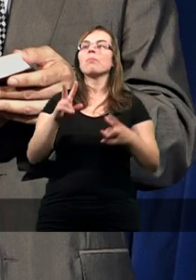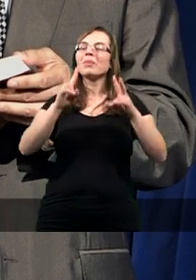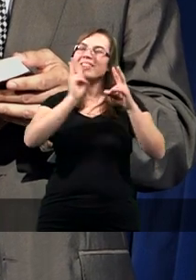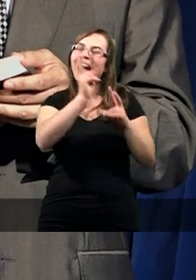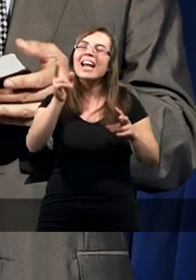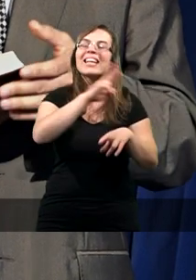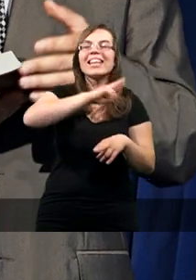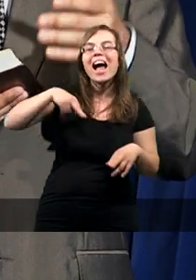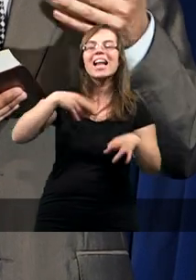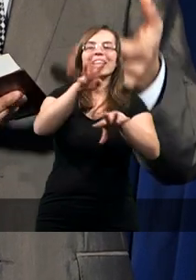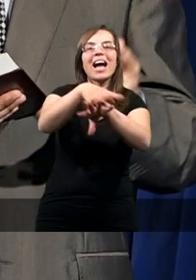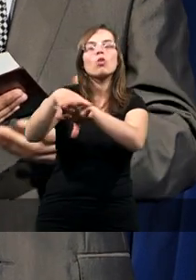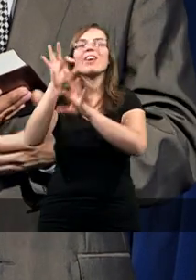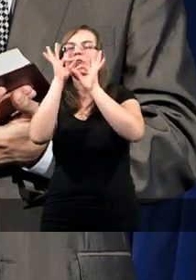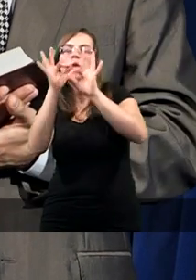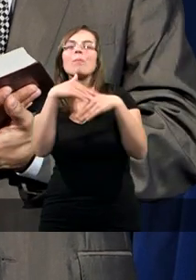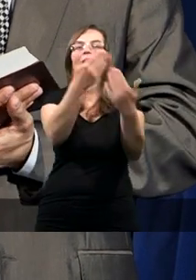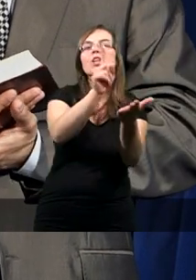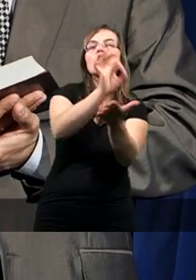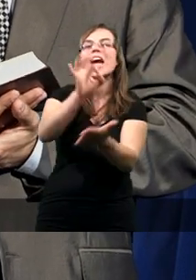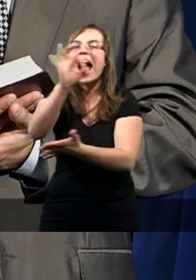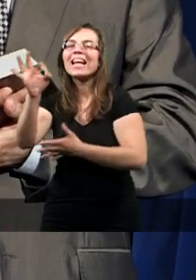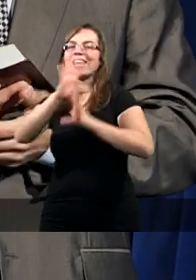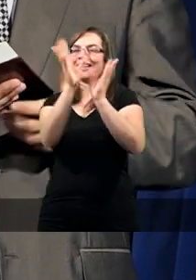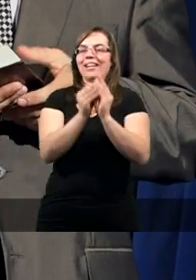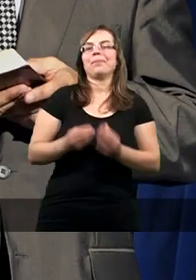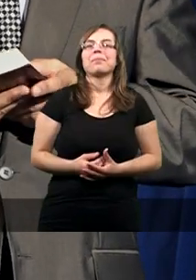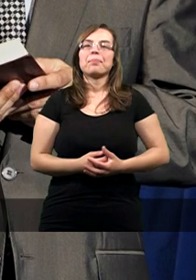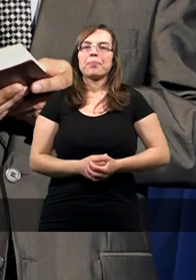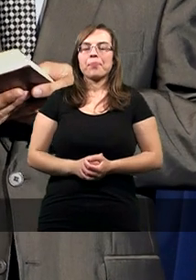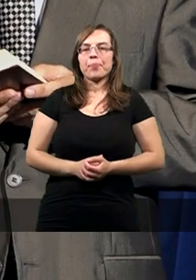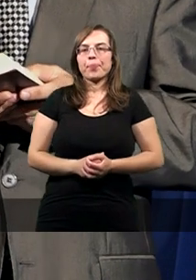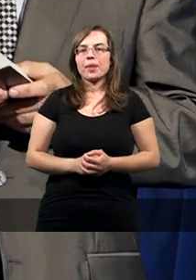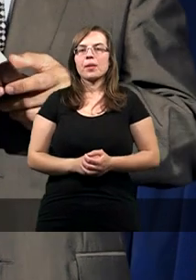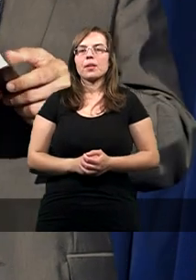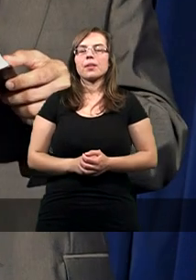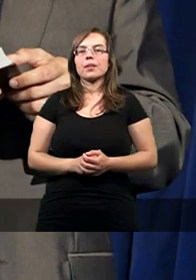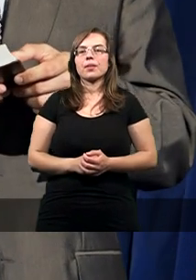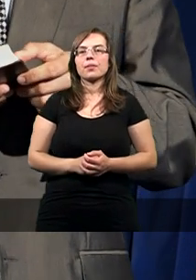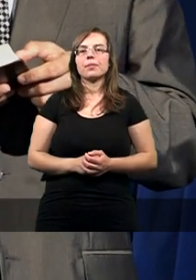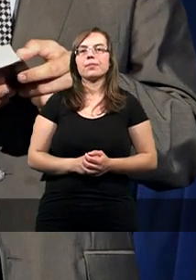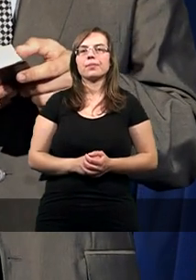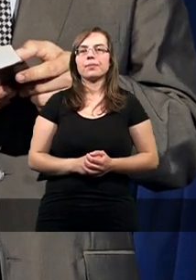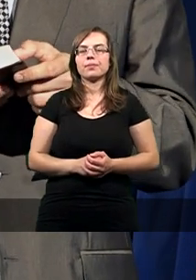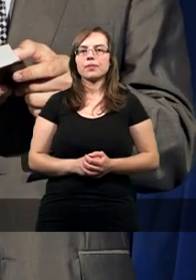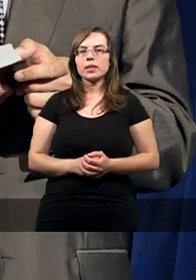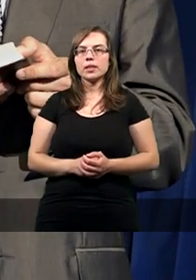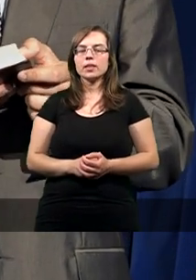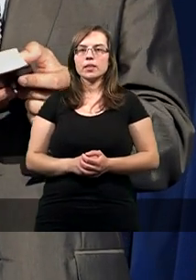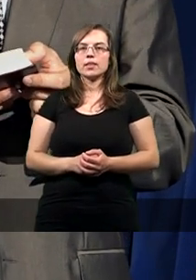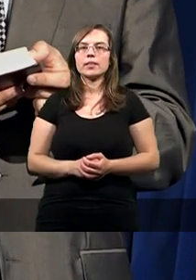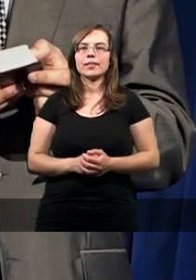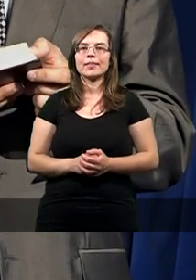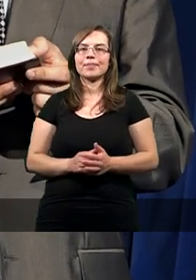traktuje każdego z nas, dając nam cały czas nową szansę. But in verse 10 it says, when Jesus had lifted up